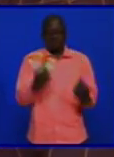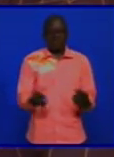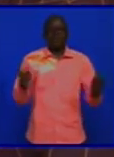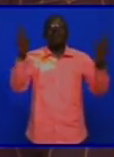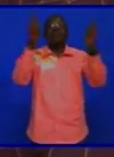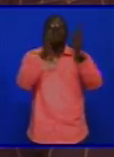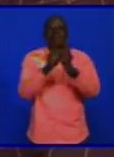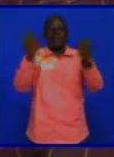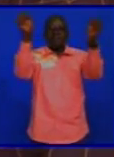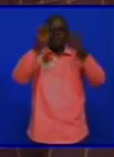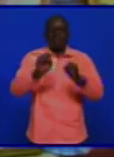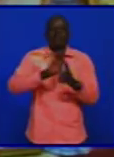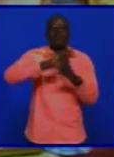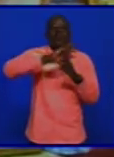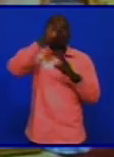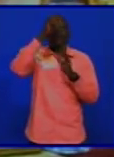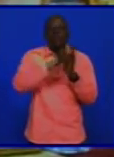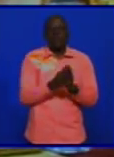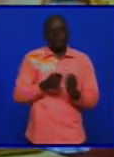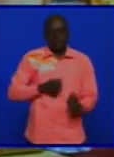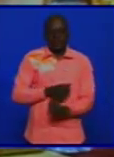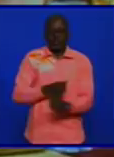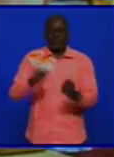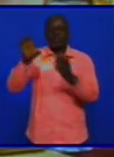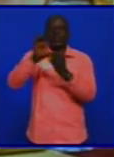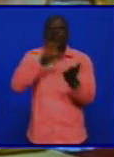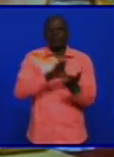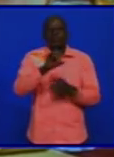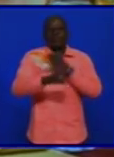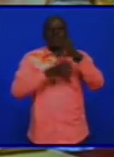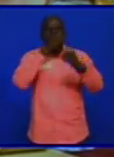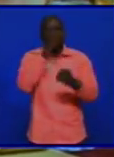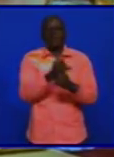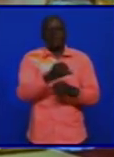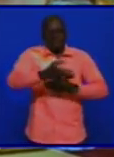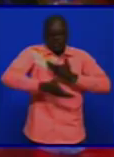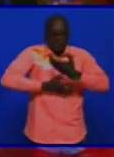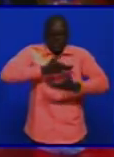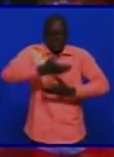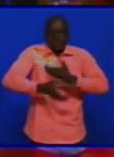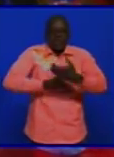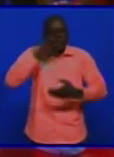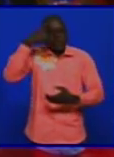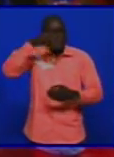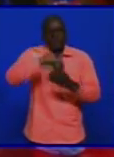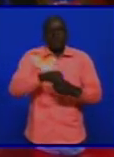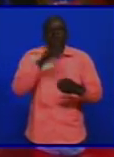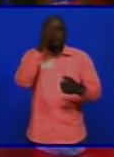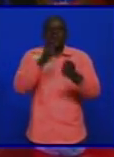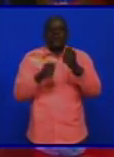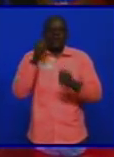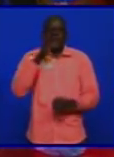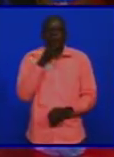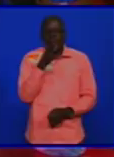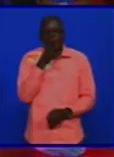de formation sur le suivi du code international de commercialisation des substituts de ce lait maternel. Le